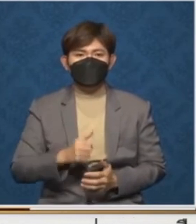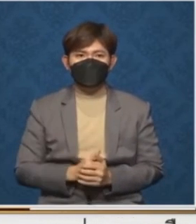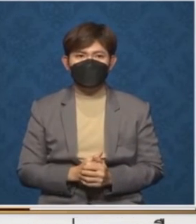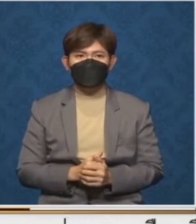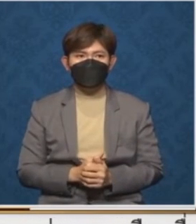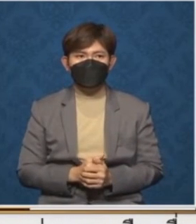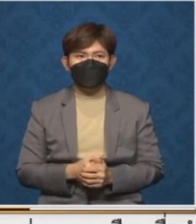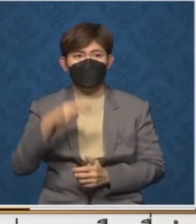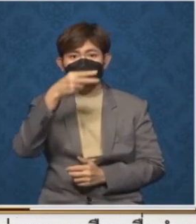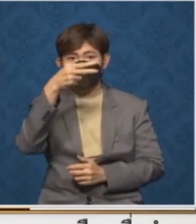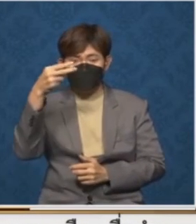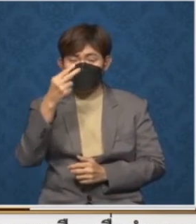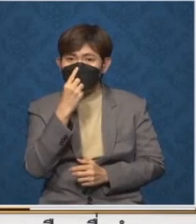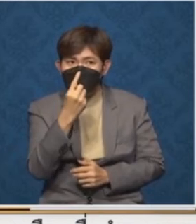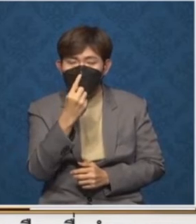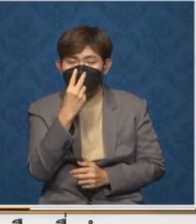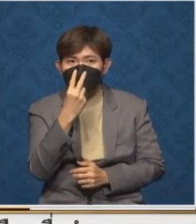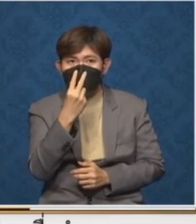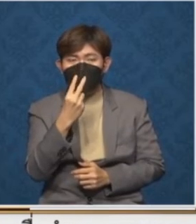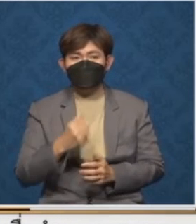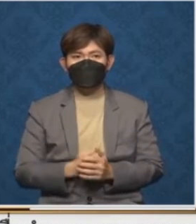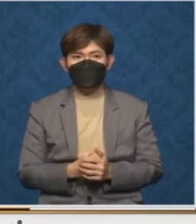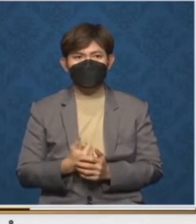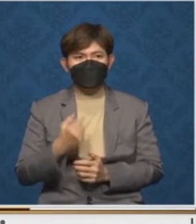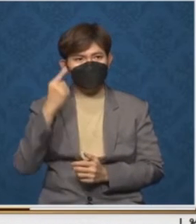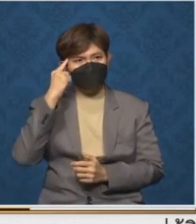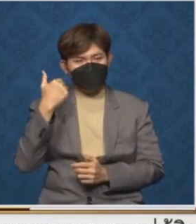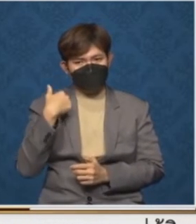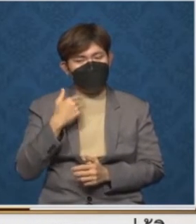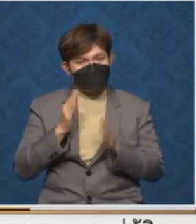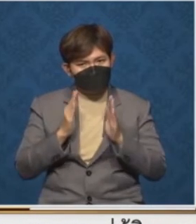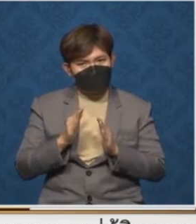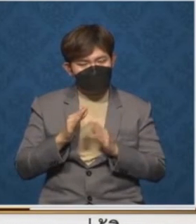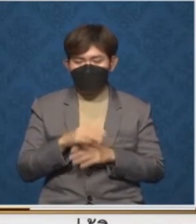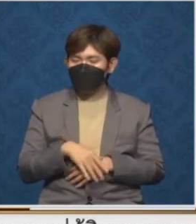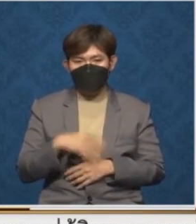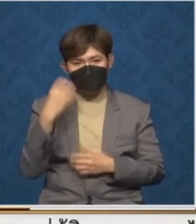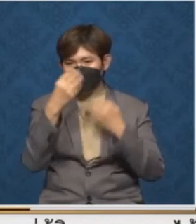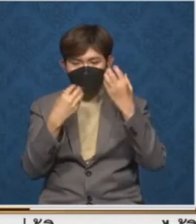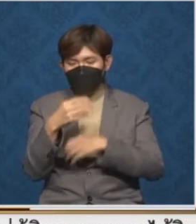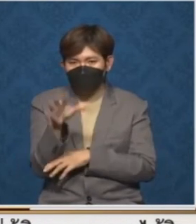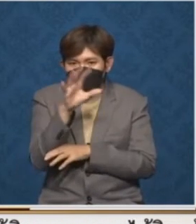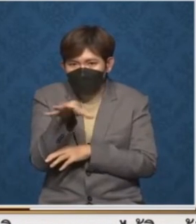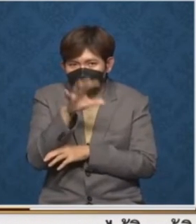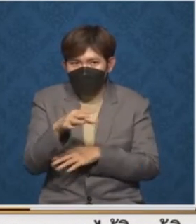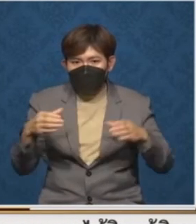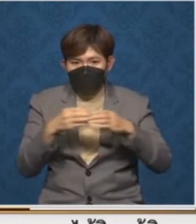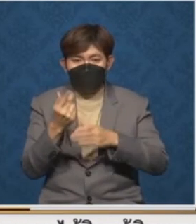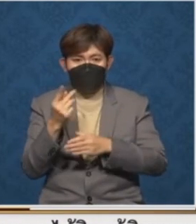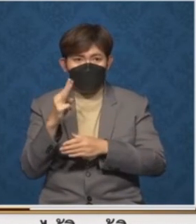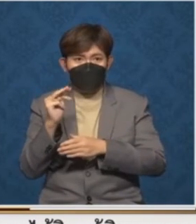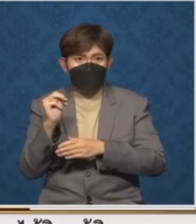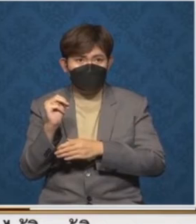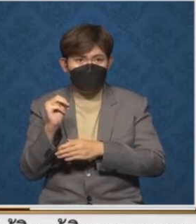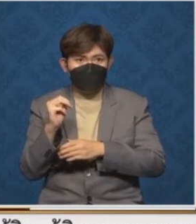แล้านั่งถกกอยู่ในทีมนะครับเป็นไม่ได้หรอกนะก็เครองนมอยีปัญหาอนามยโกกมายลบลองซืวก็แงกว่า